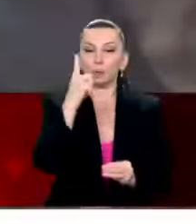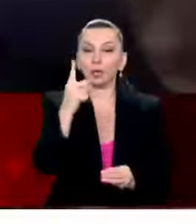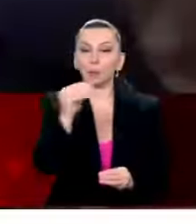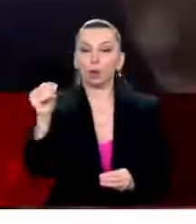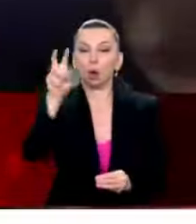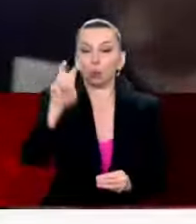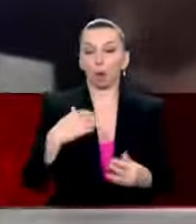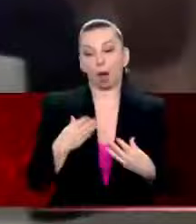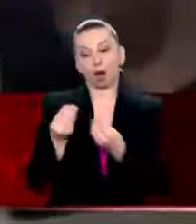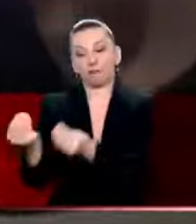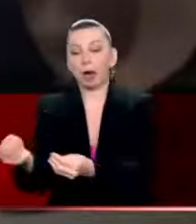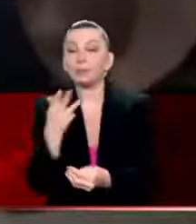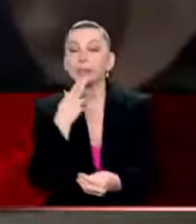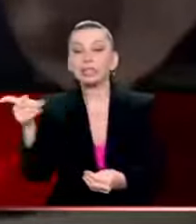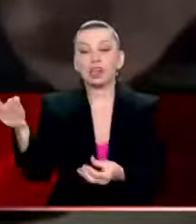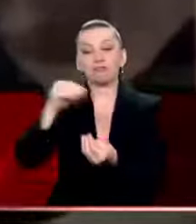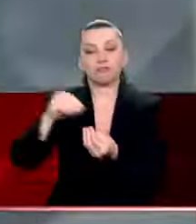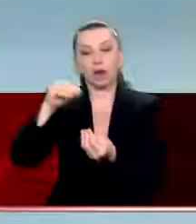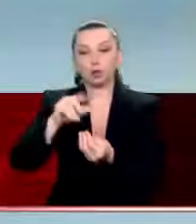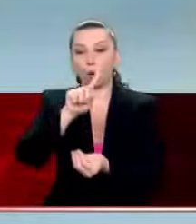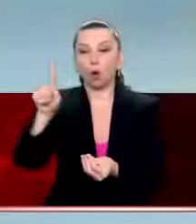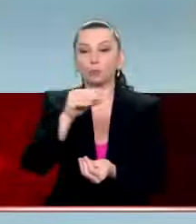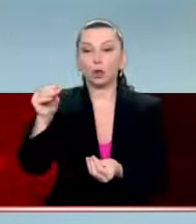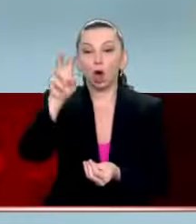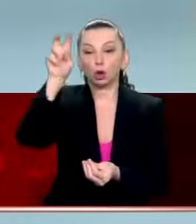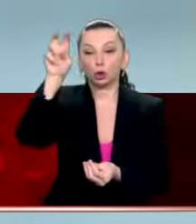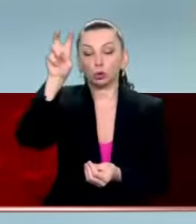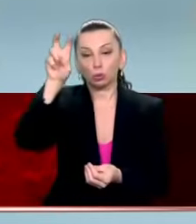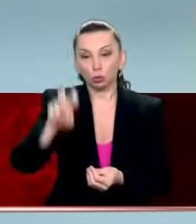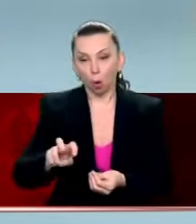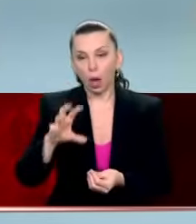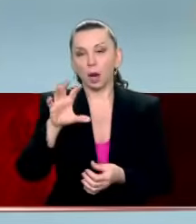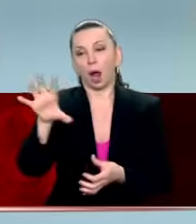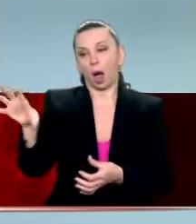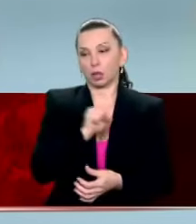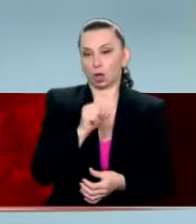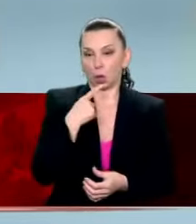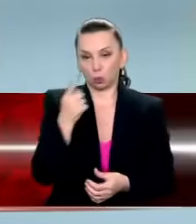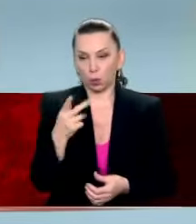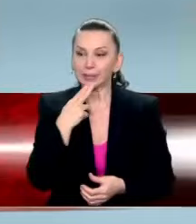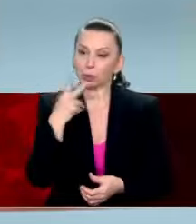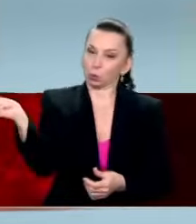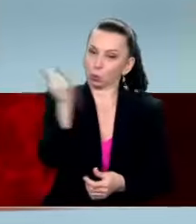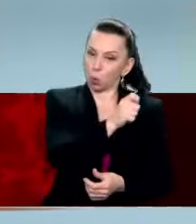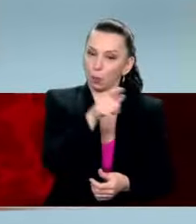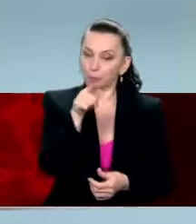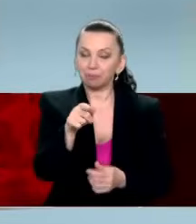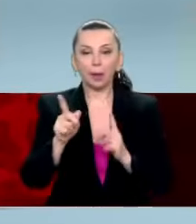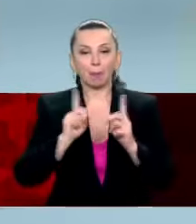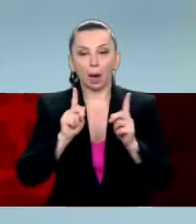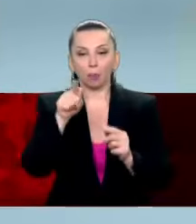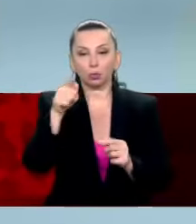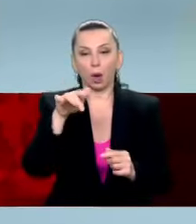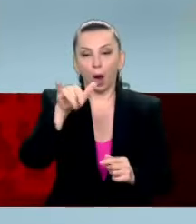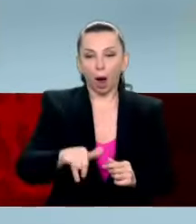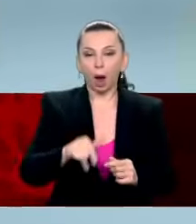milyon dolar verdiğini ve Erzan'ın faiziyle 10 milyon dolar alacağını söylediğini iddia etti. Hatta Kaya mahkemeye bununla ilgili